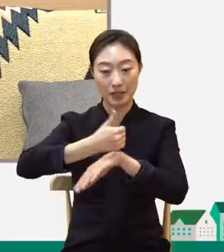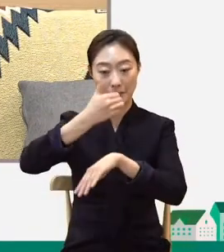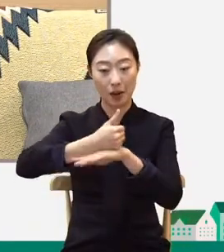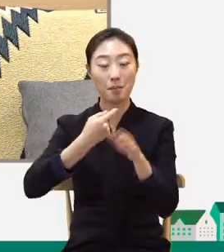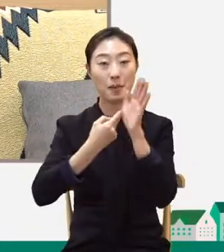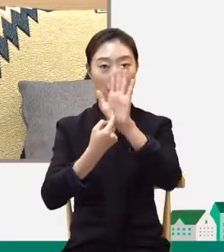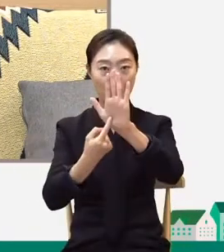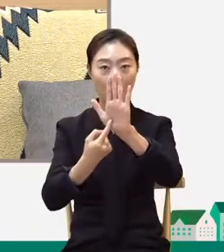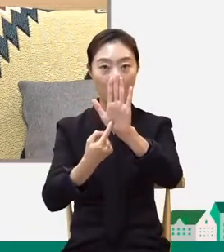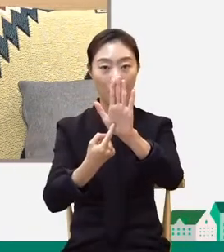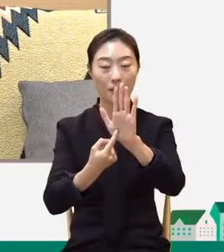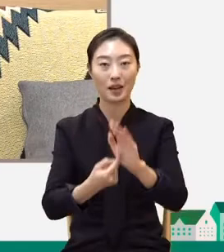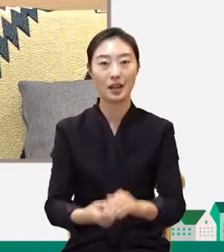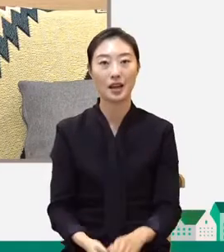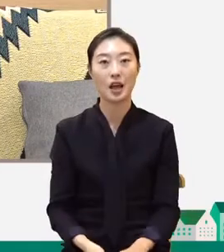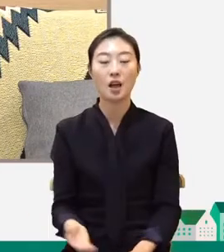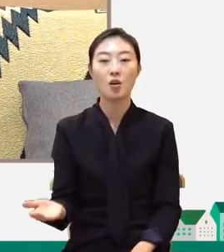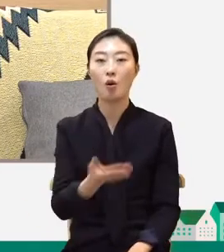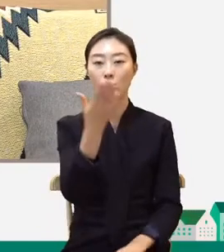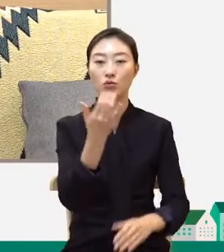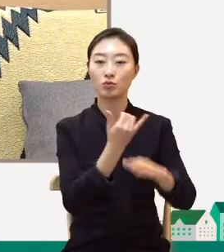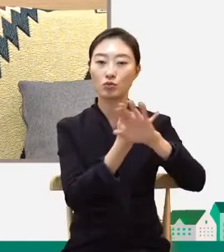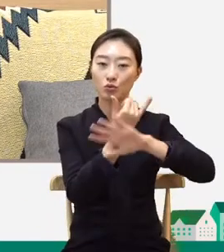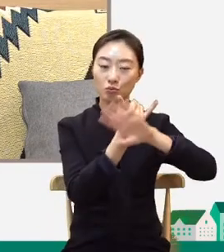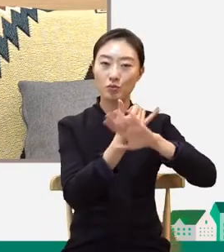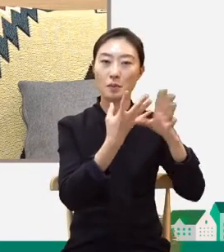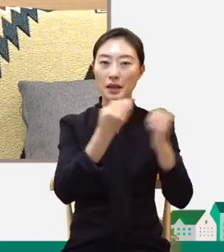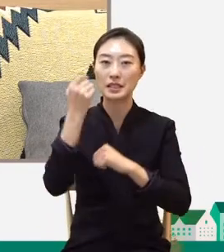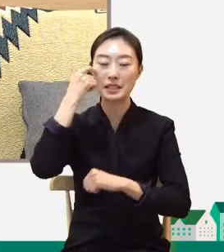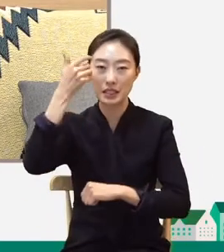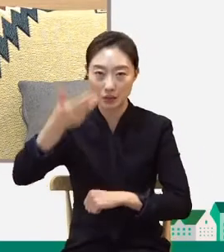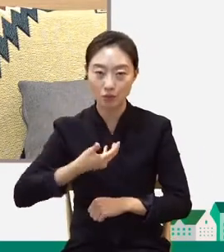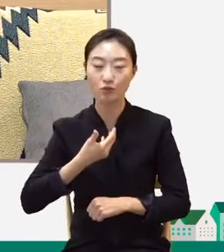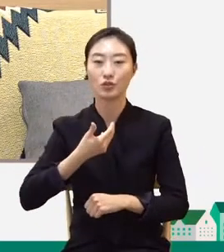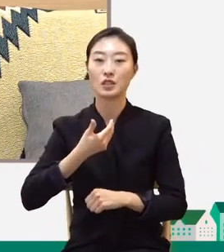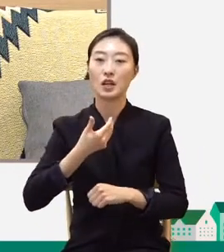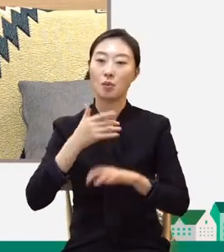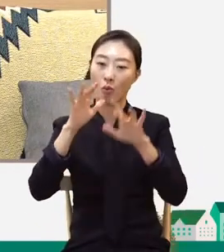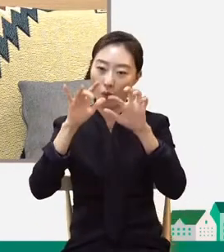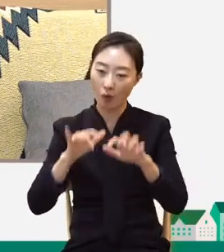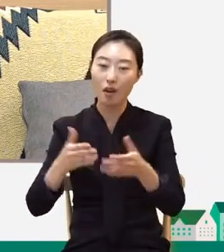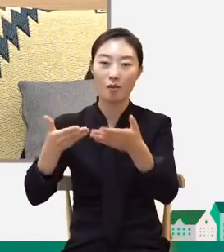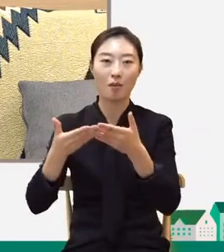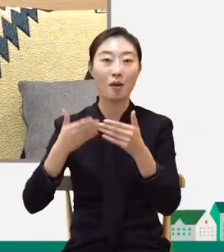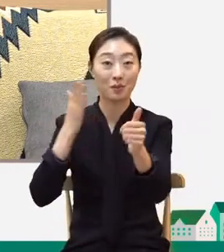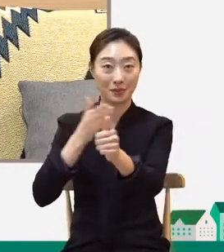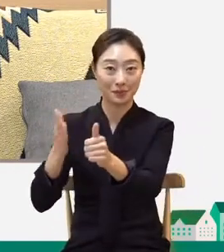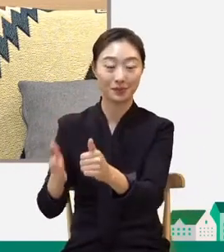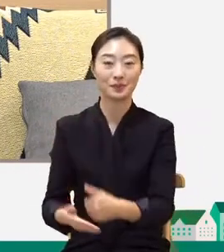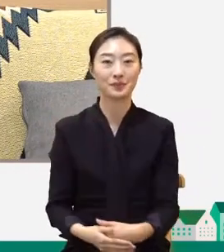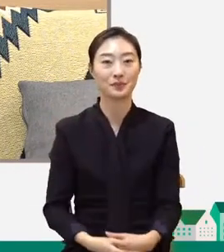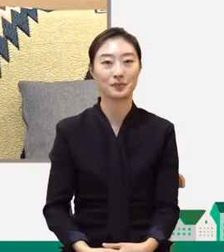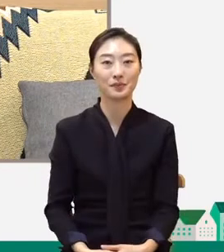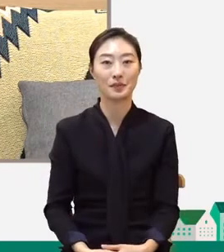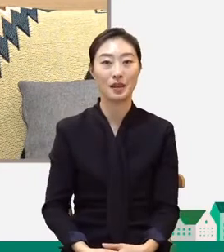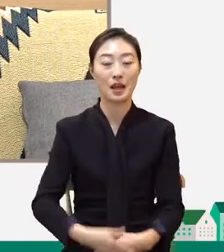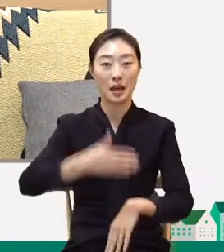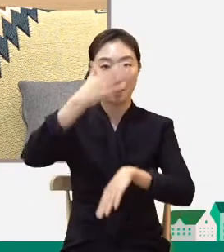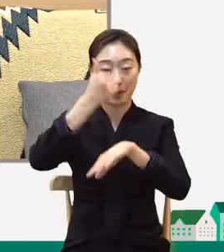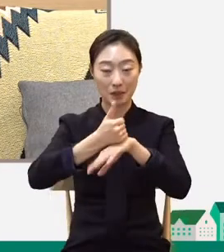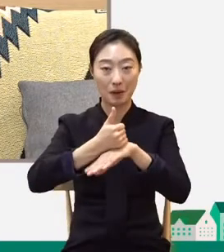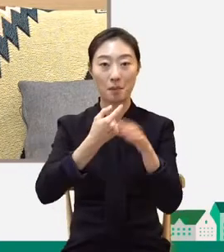놔두고 있는데요. 여러분 유튜브에 많은 질문과 코멘트 꼭 부탁드립니다. 그러면 이제 마지막 발표